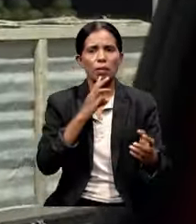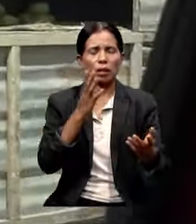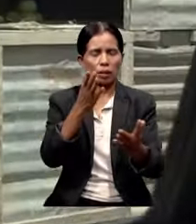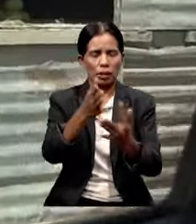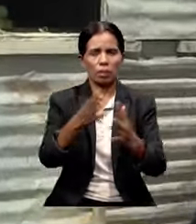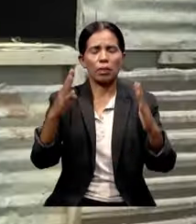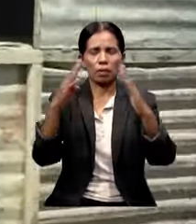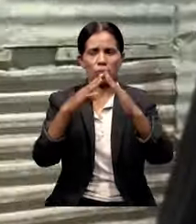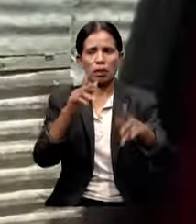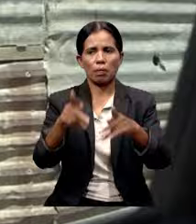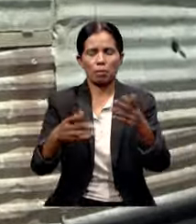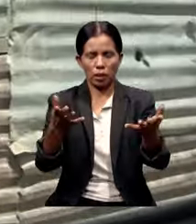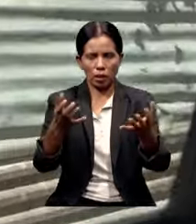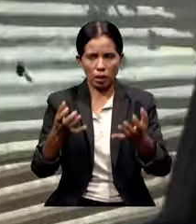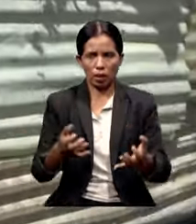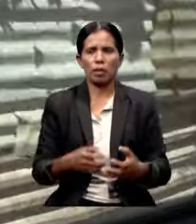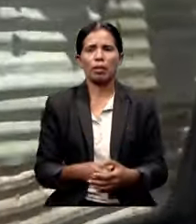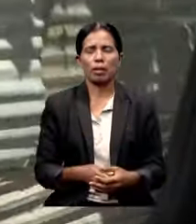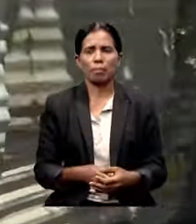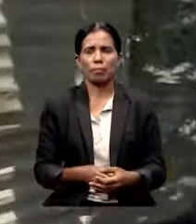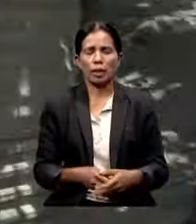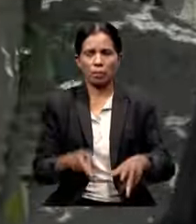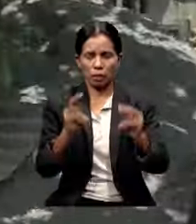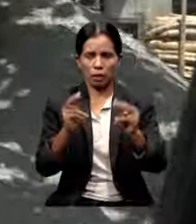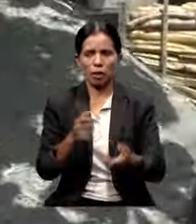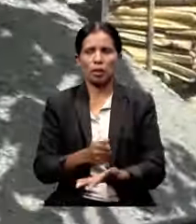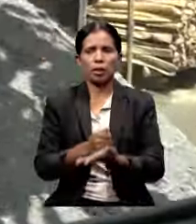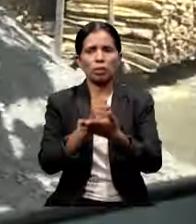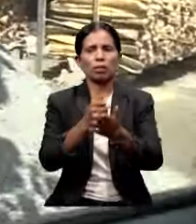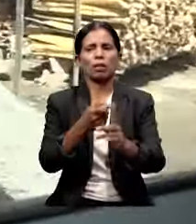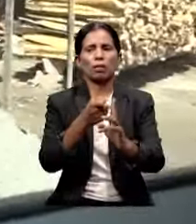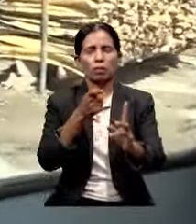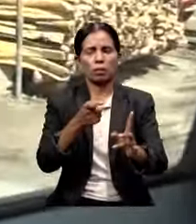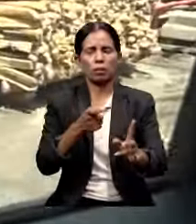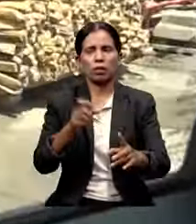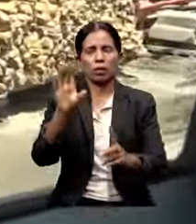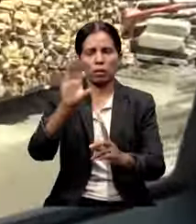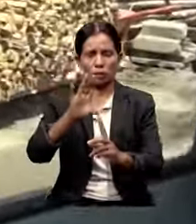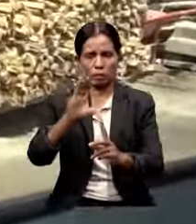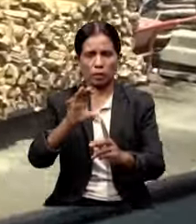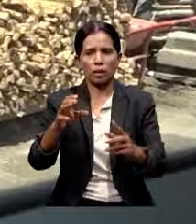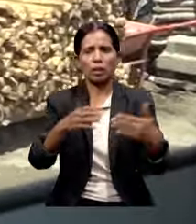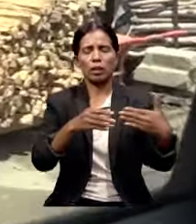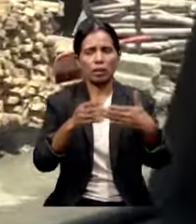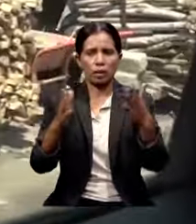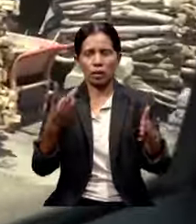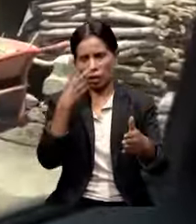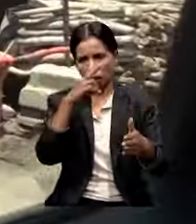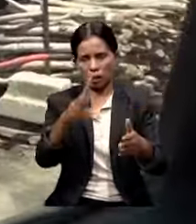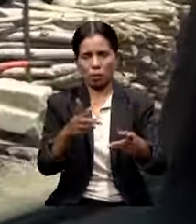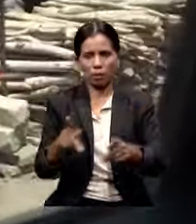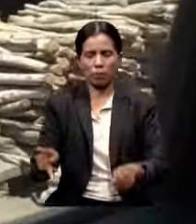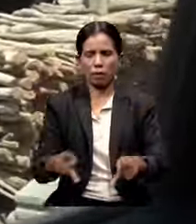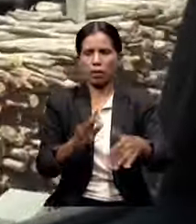ebe komunidade iha inisiativa so ke precisa apoio se na yulun sira para bele hare aminia dala no aminia